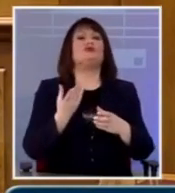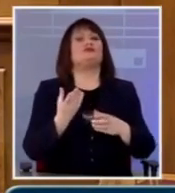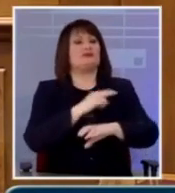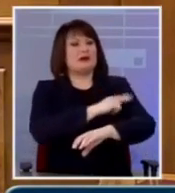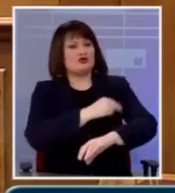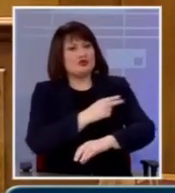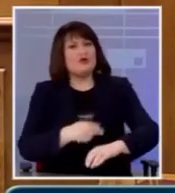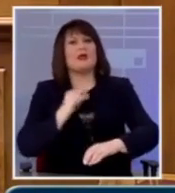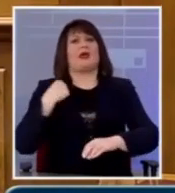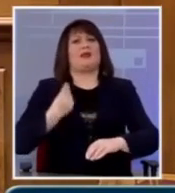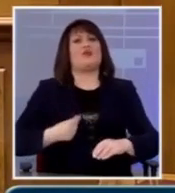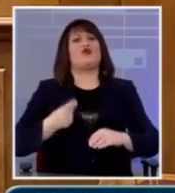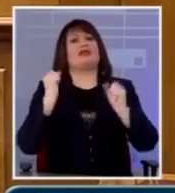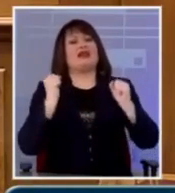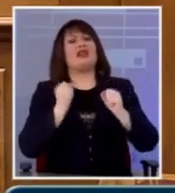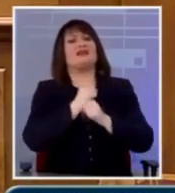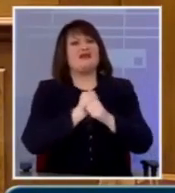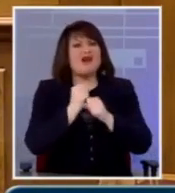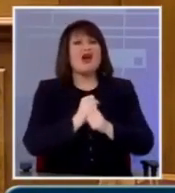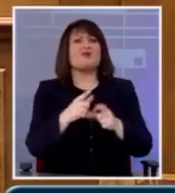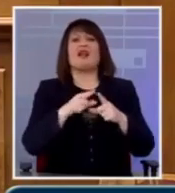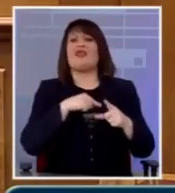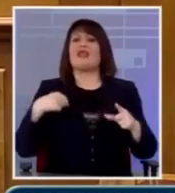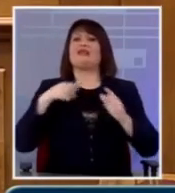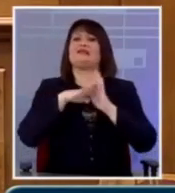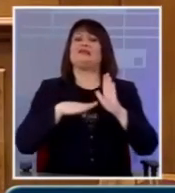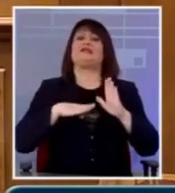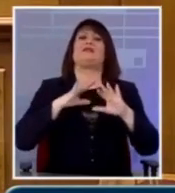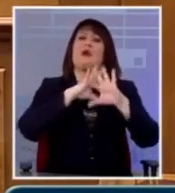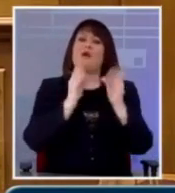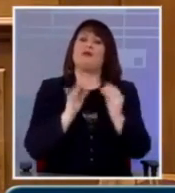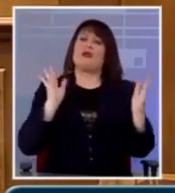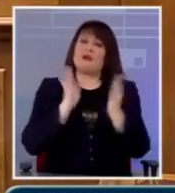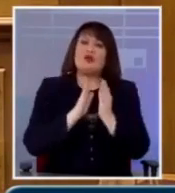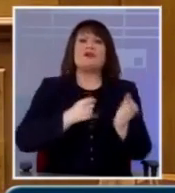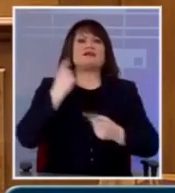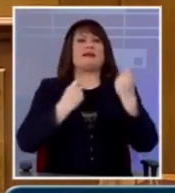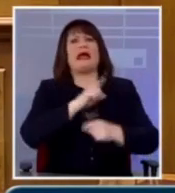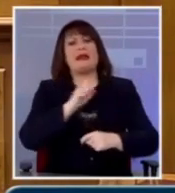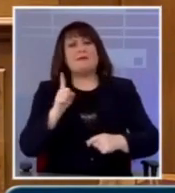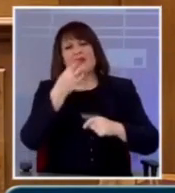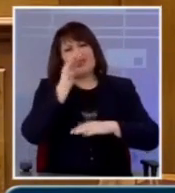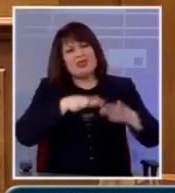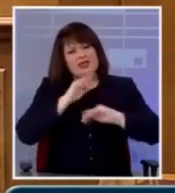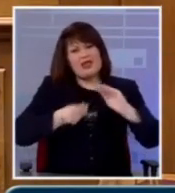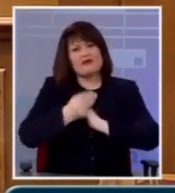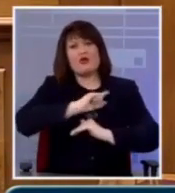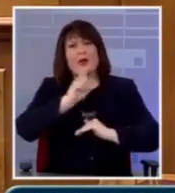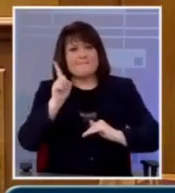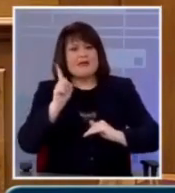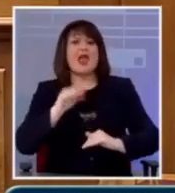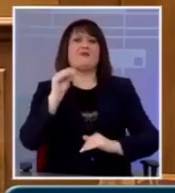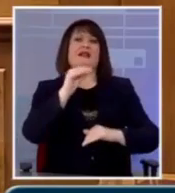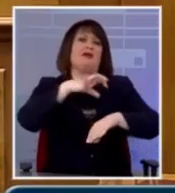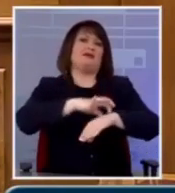στη δημόσια υγεία, στο φάρμακο, στη διοίκηση του συστήματος, στην αντιμετώπιση της πατάλης και της διαφθοράς, αλλά και της εκμετάλλευσης